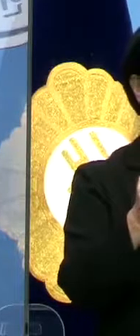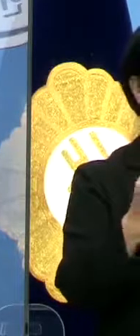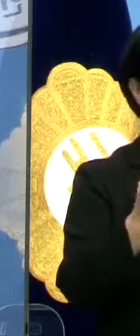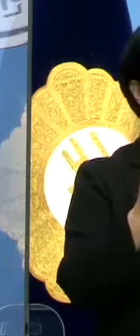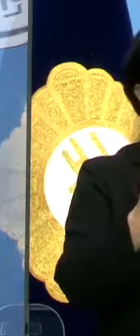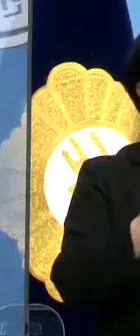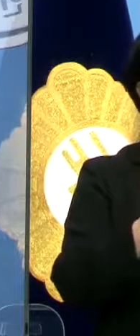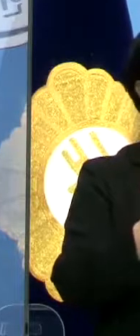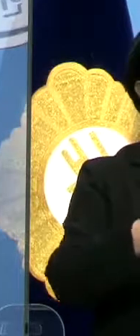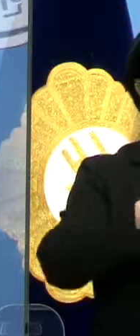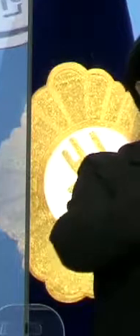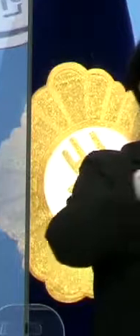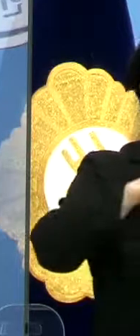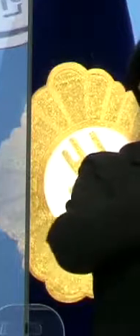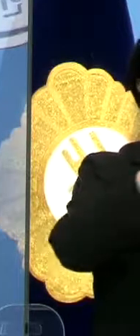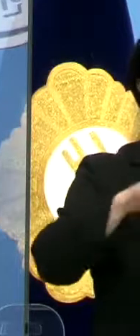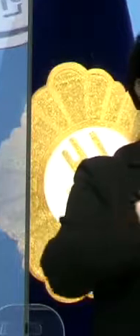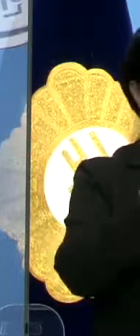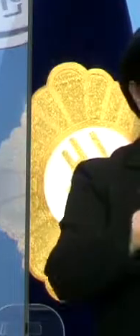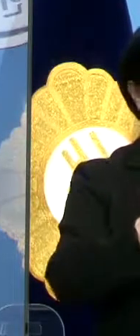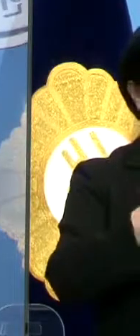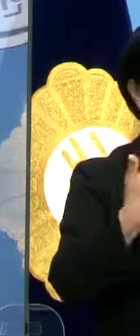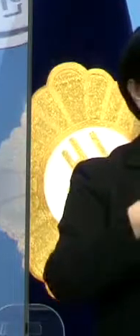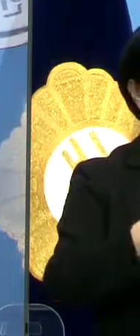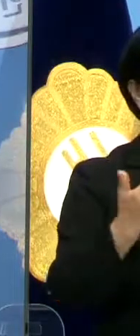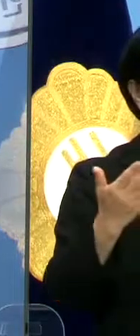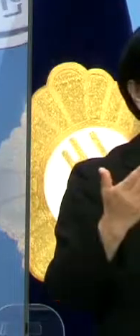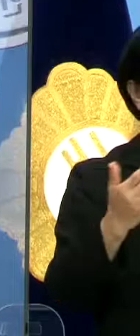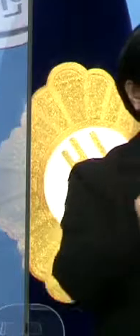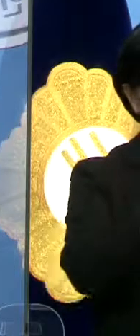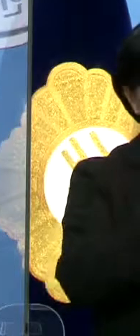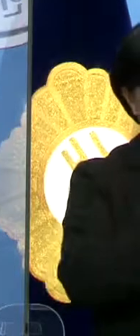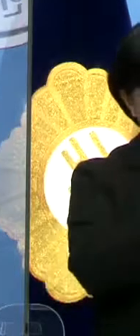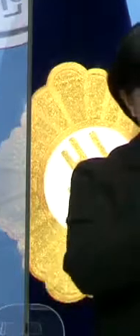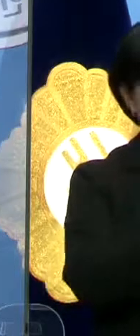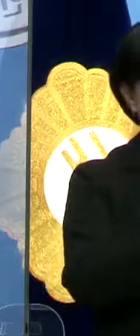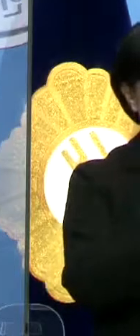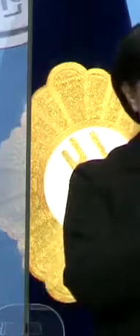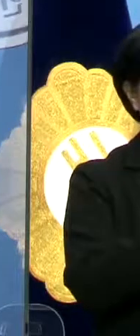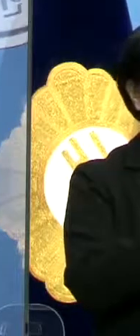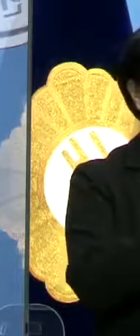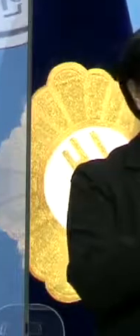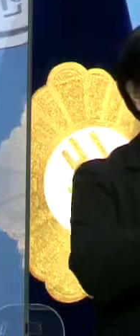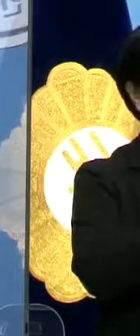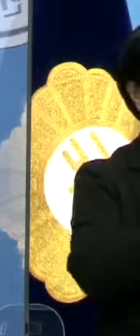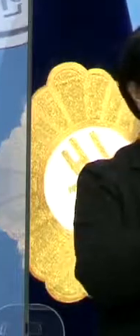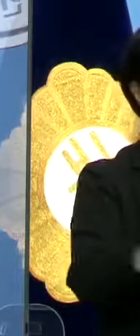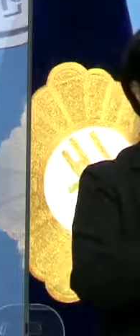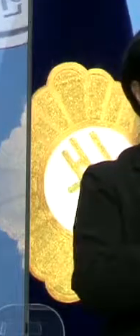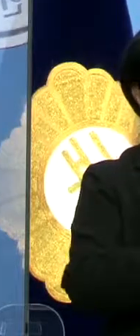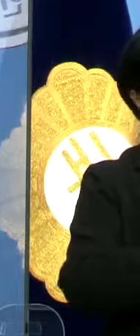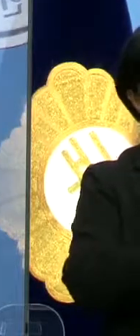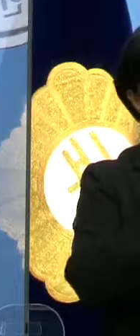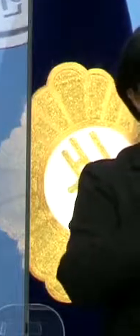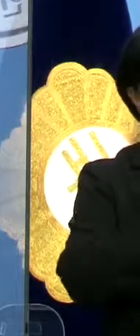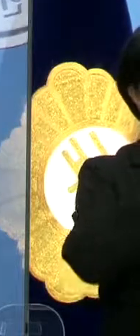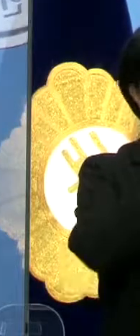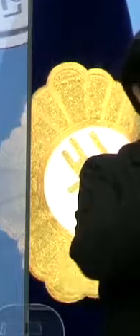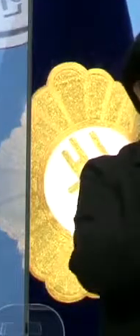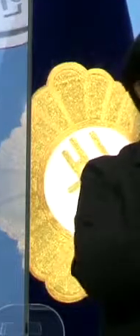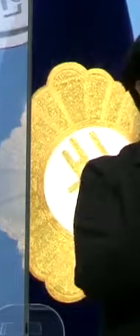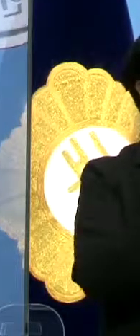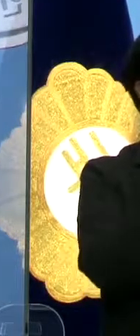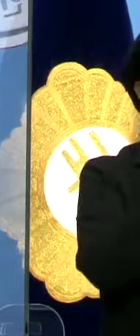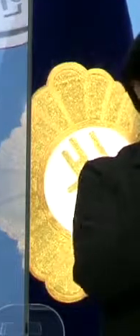가게에서 여러 차례 업무 진기를 사용하기도 하고 그 다음에 그 가게는 불법 5개 영업을 하고 있음에도 불구하고